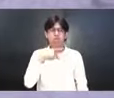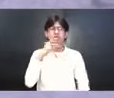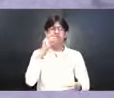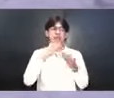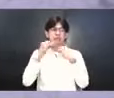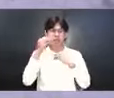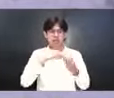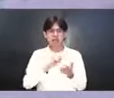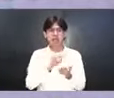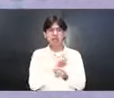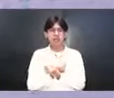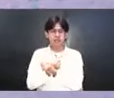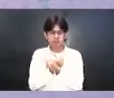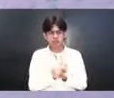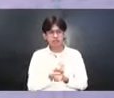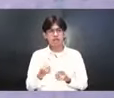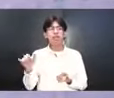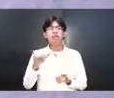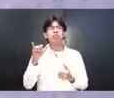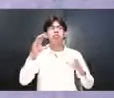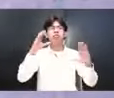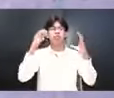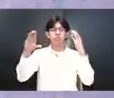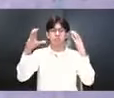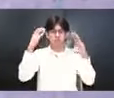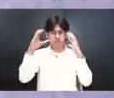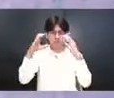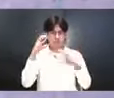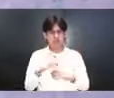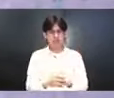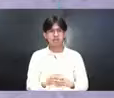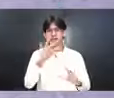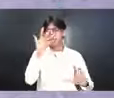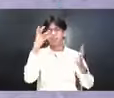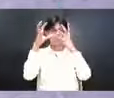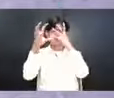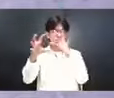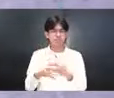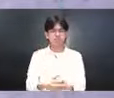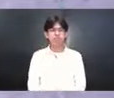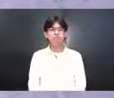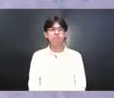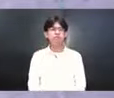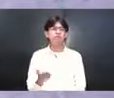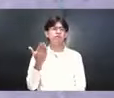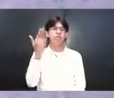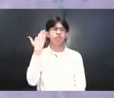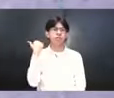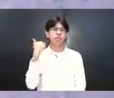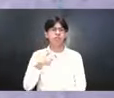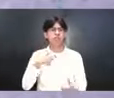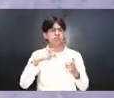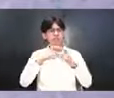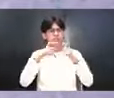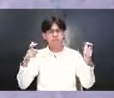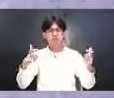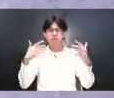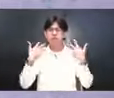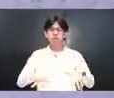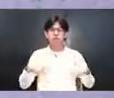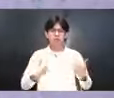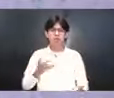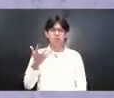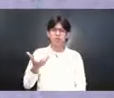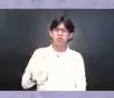Alipin sila ng mga kung sino-sino na dati they were a great nation under David and Solomon. And then all